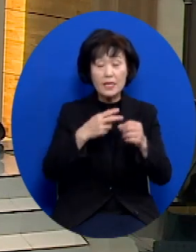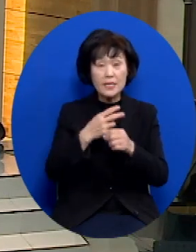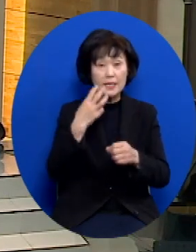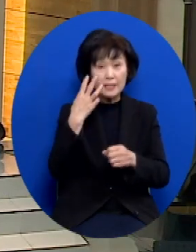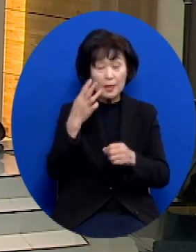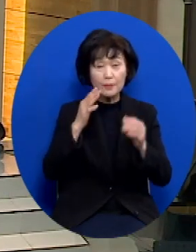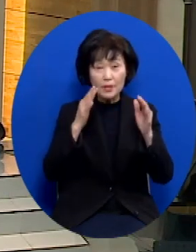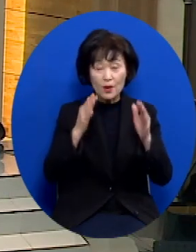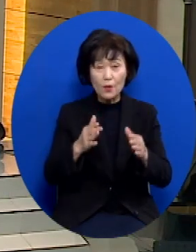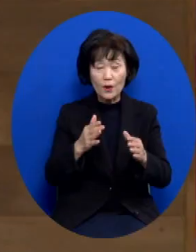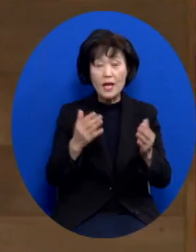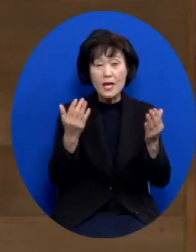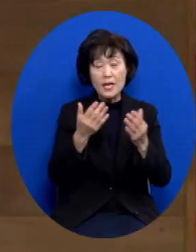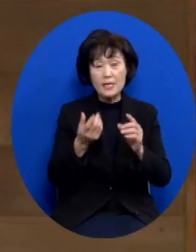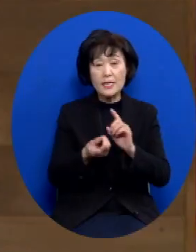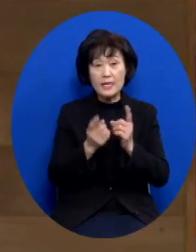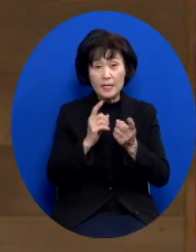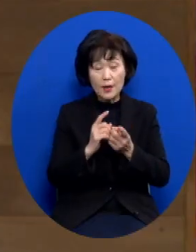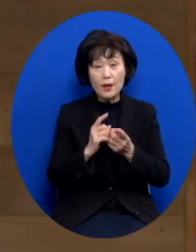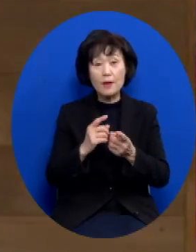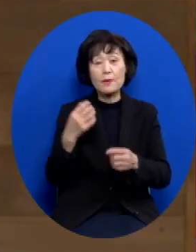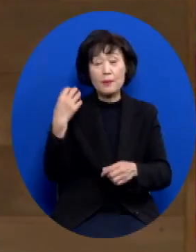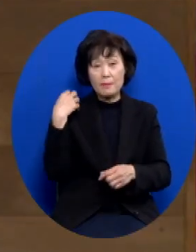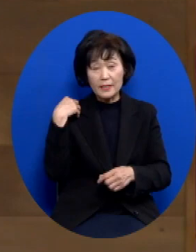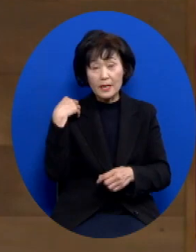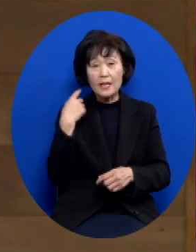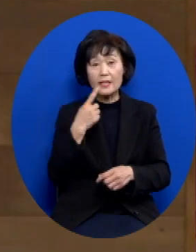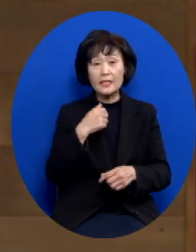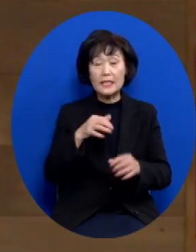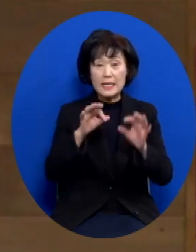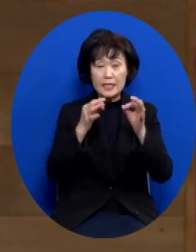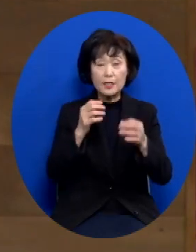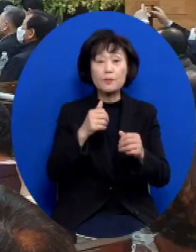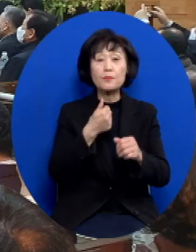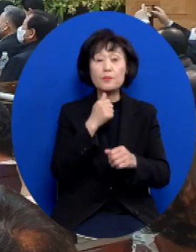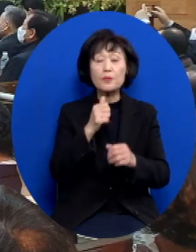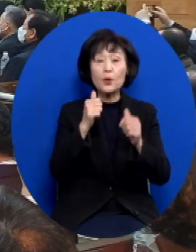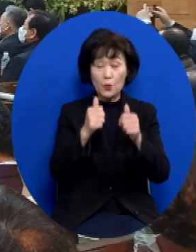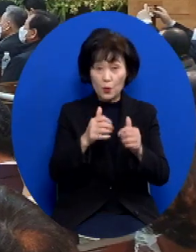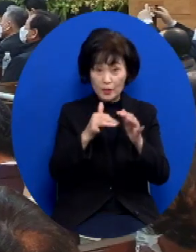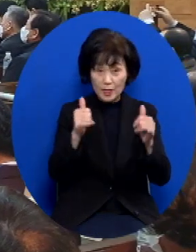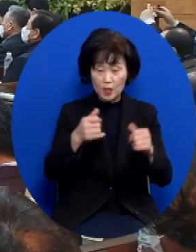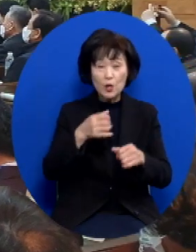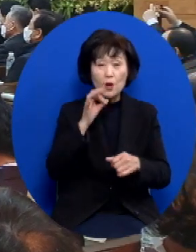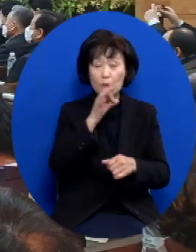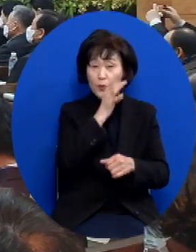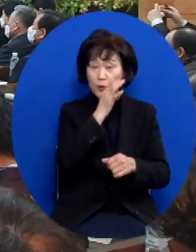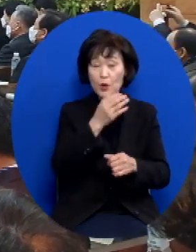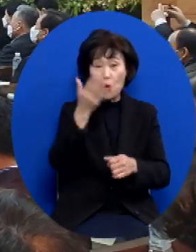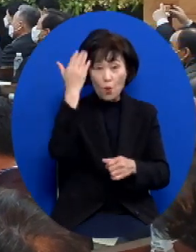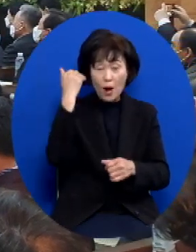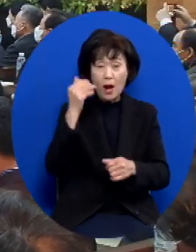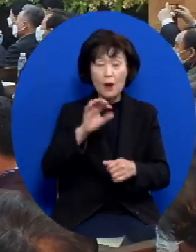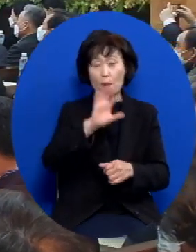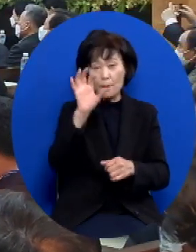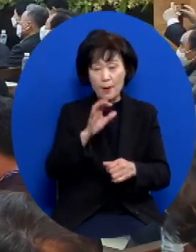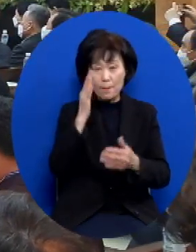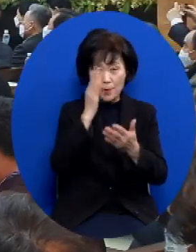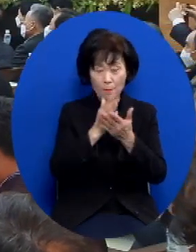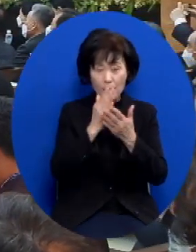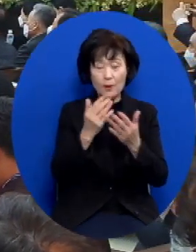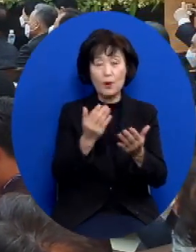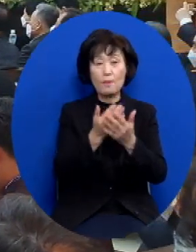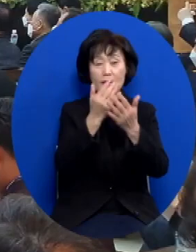동안 직무대행과 임시대표회장을 맡았던 김현성 변호사는 부끄러운 과거를 반복하지 않고 발전하기를